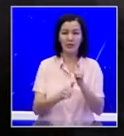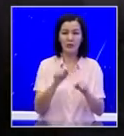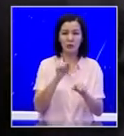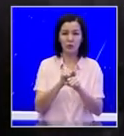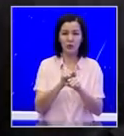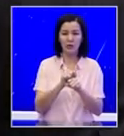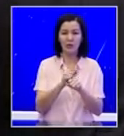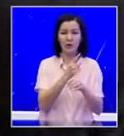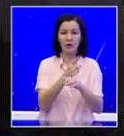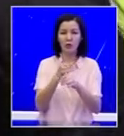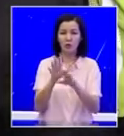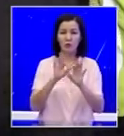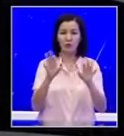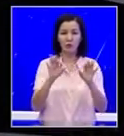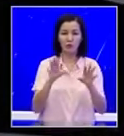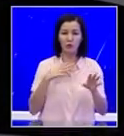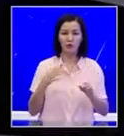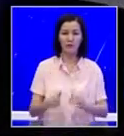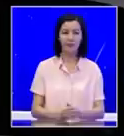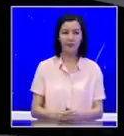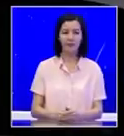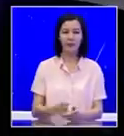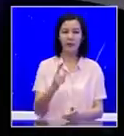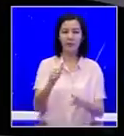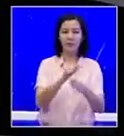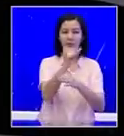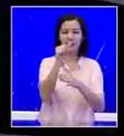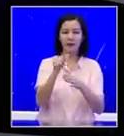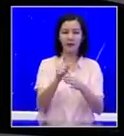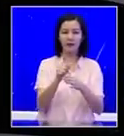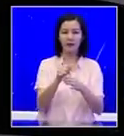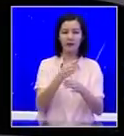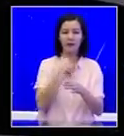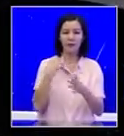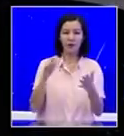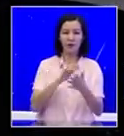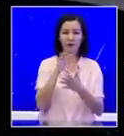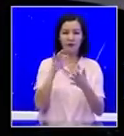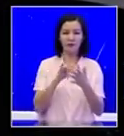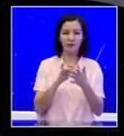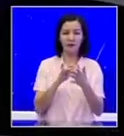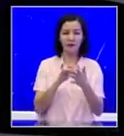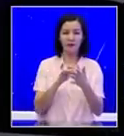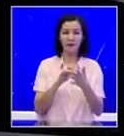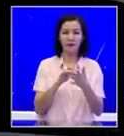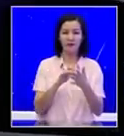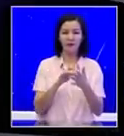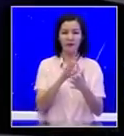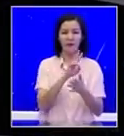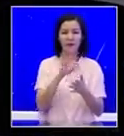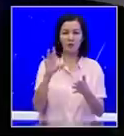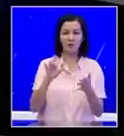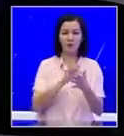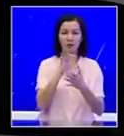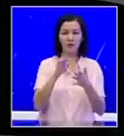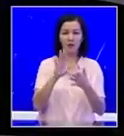тоқтатып, шектеулерді түсіндіріп берді. Осы бір сағат көлемінің ішінде Талдырған қаласының Нұрсұлтан